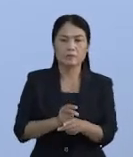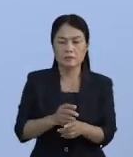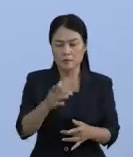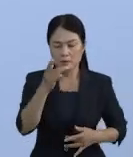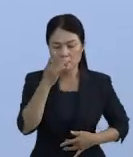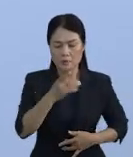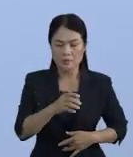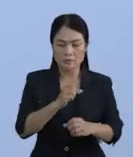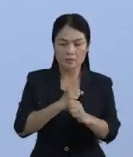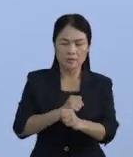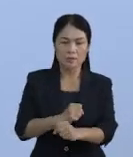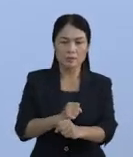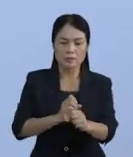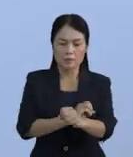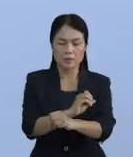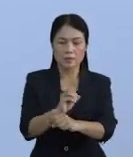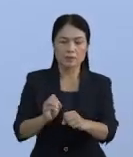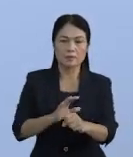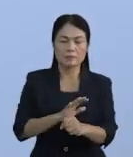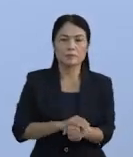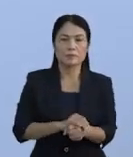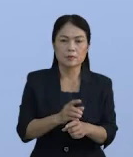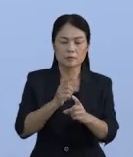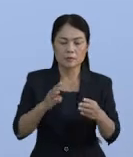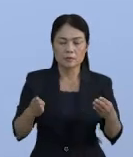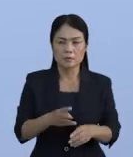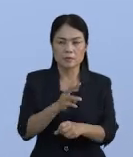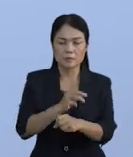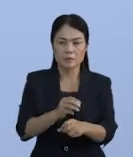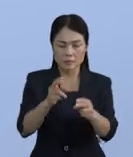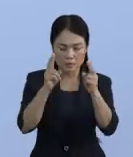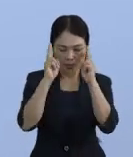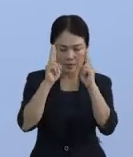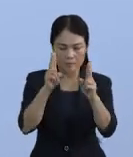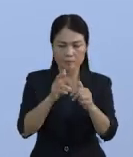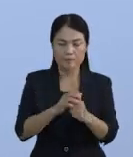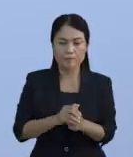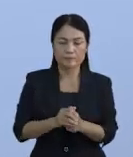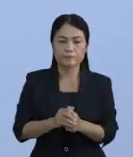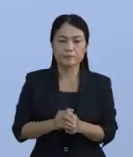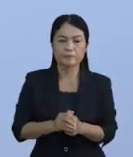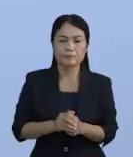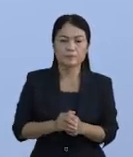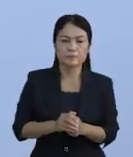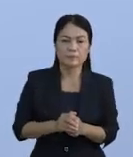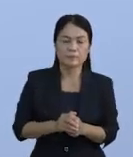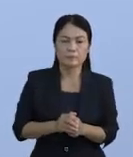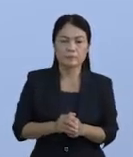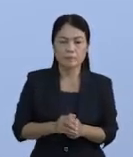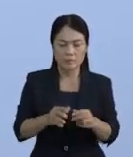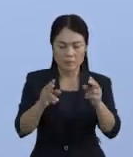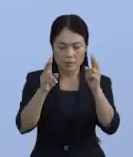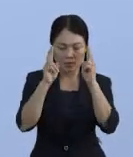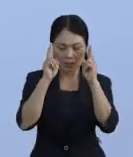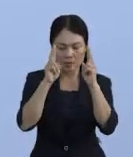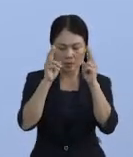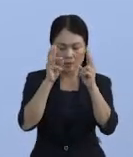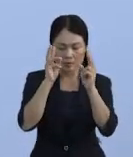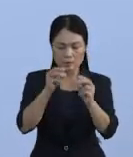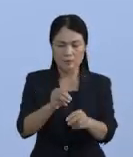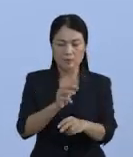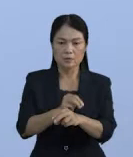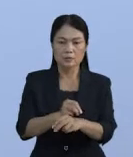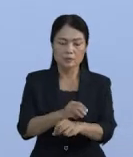ngữ cảm biết chủng ngữ Covid 19 tam ca này nó bao gồm xuống ở trong là con nè và ở cửa xuống sọc hạ bị ba là con nè